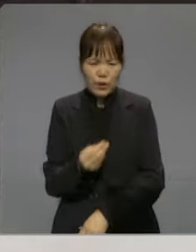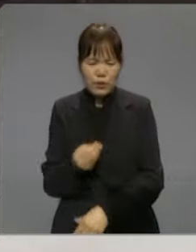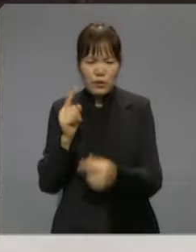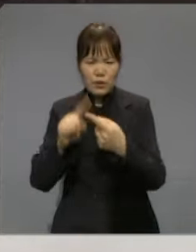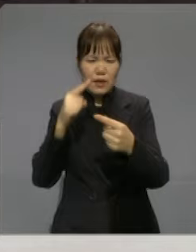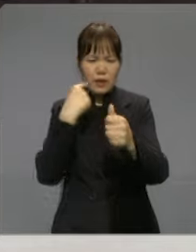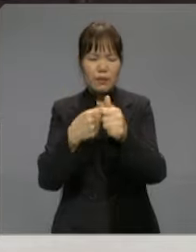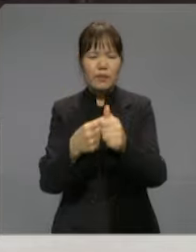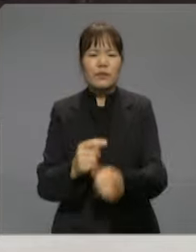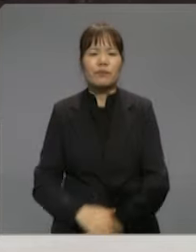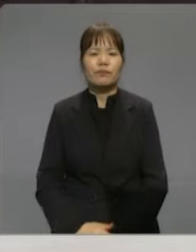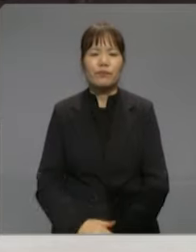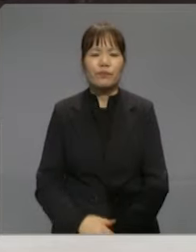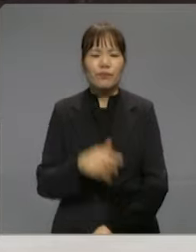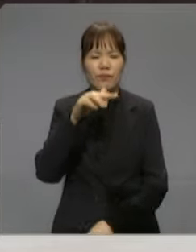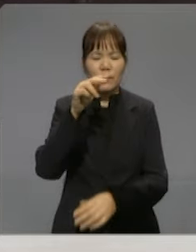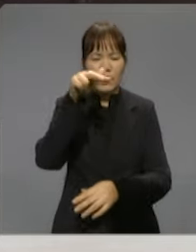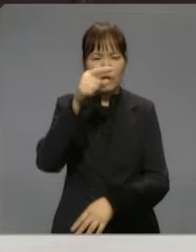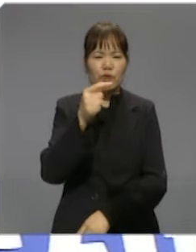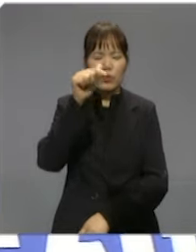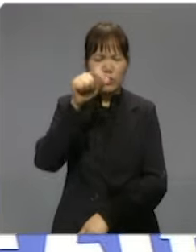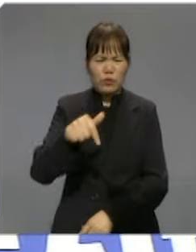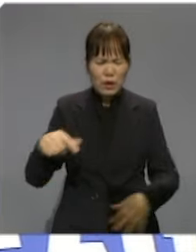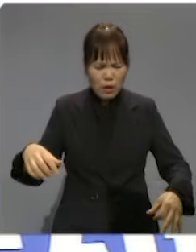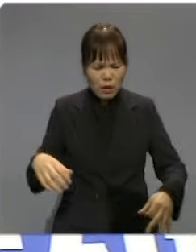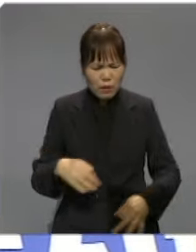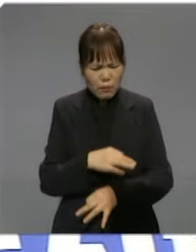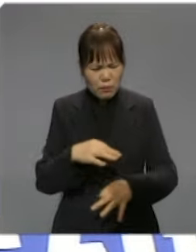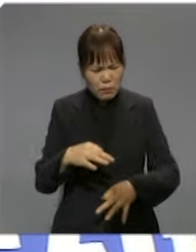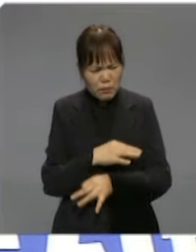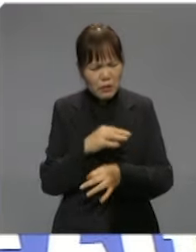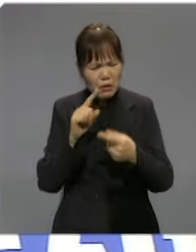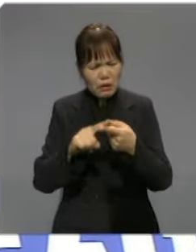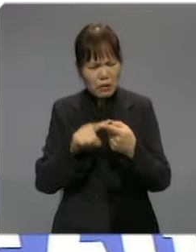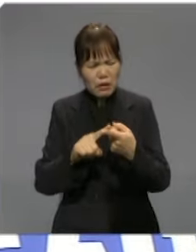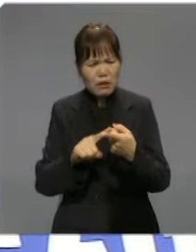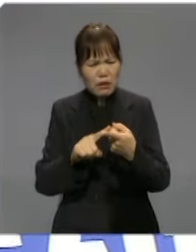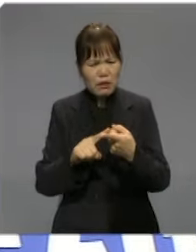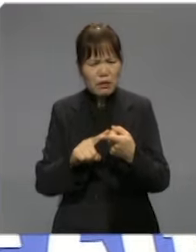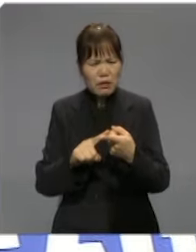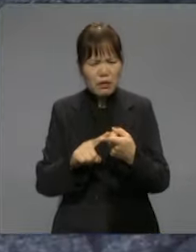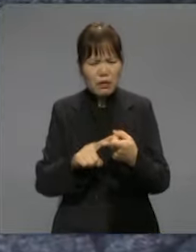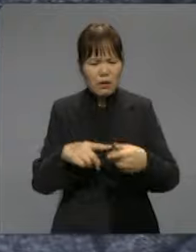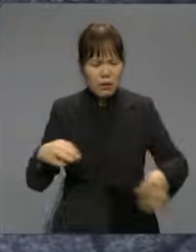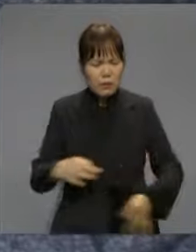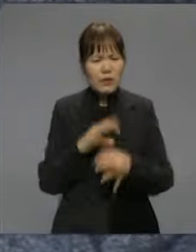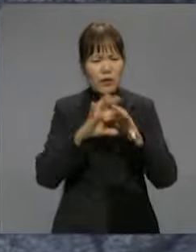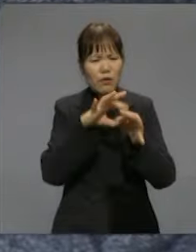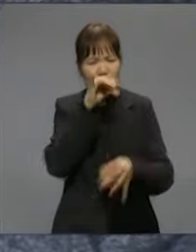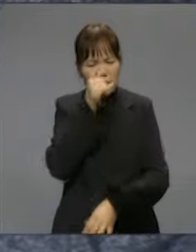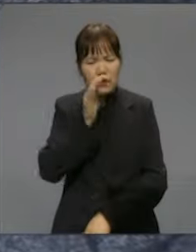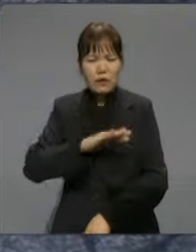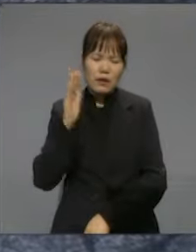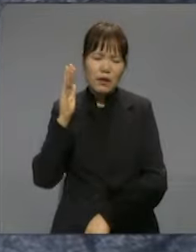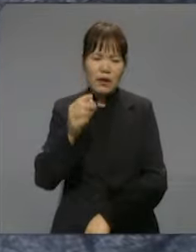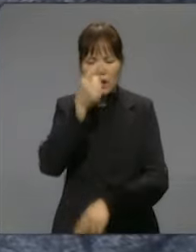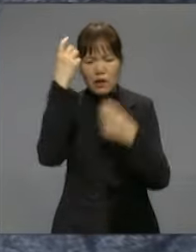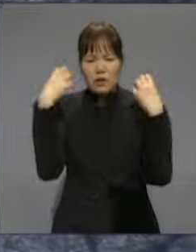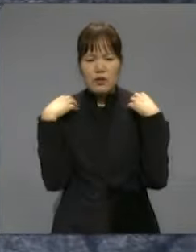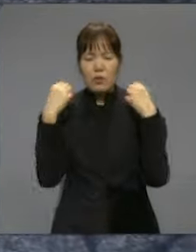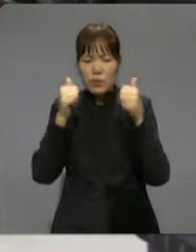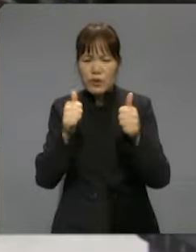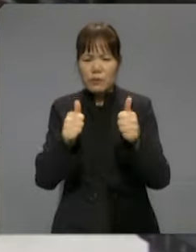했 의 로된 자들이 내세우는 정권 심판은 방탄용 배지를 달기 위한 정치 공학적인 수단일